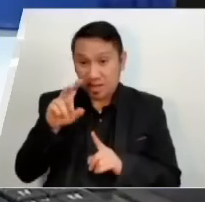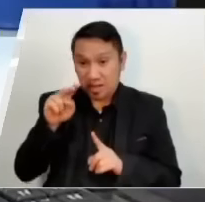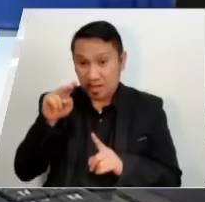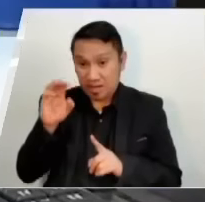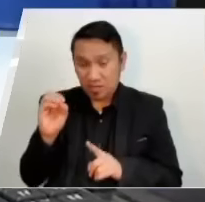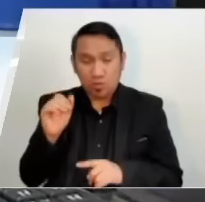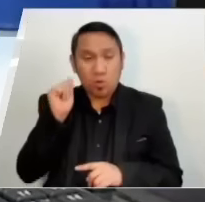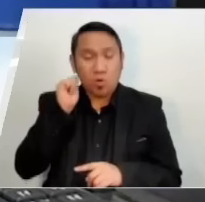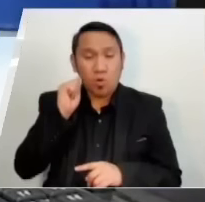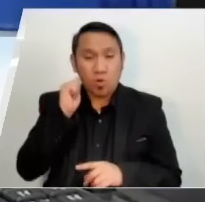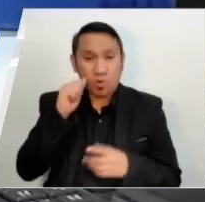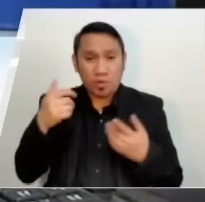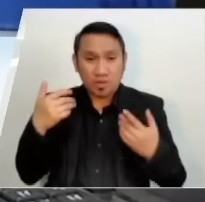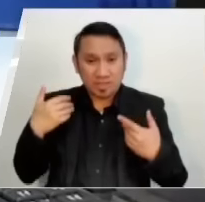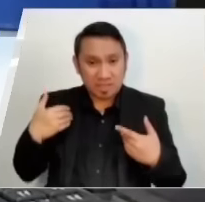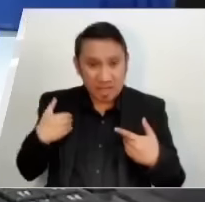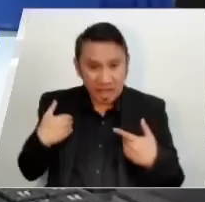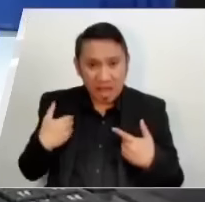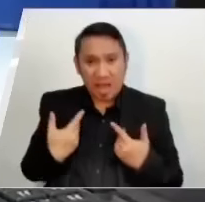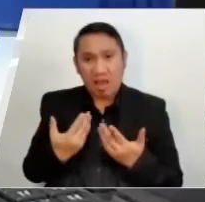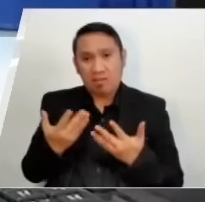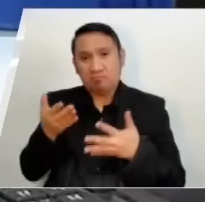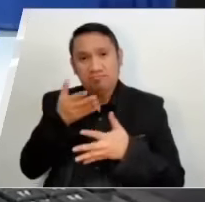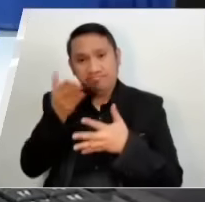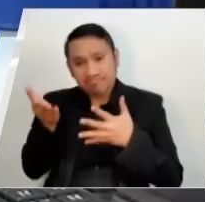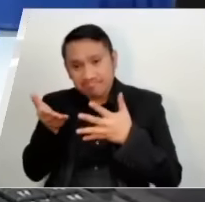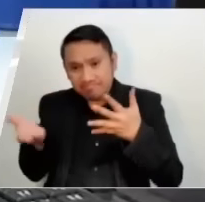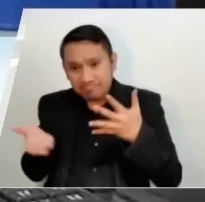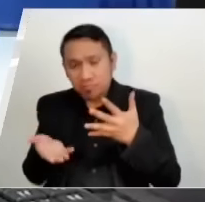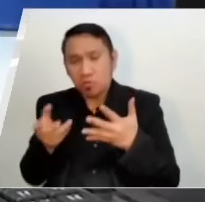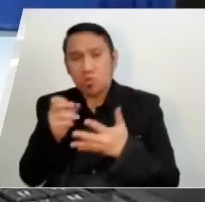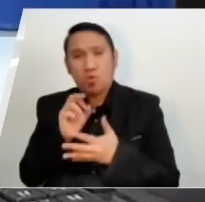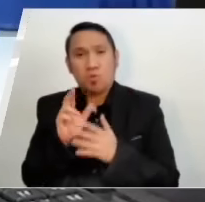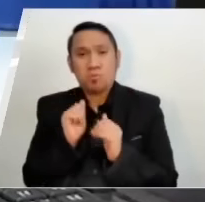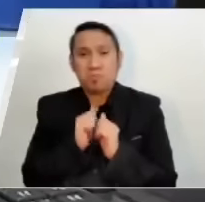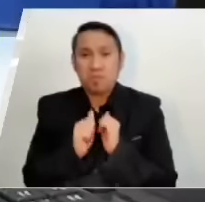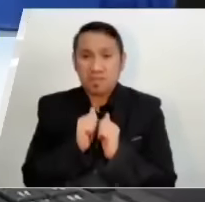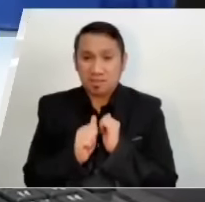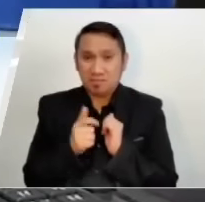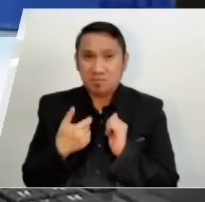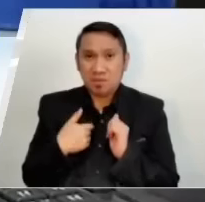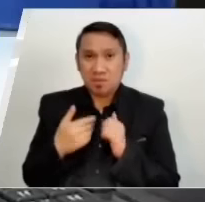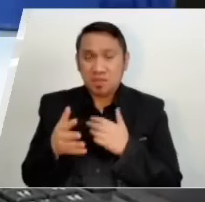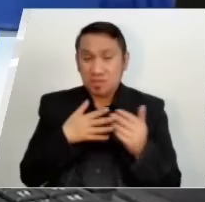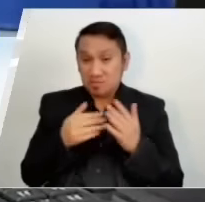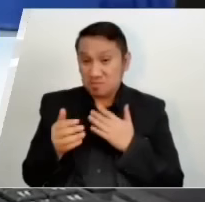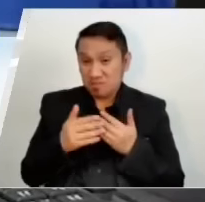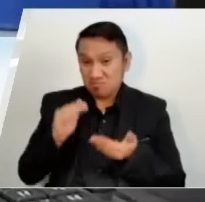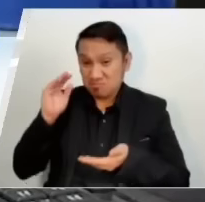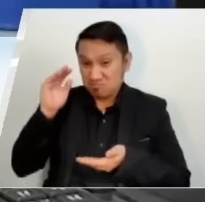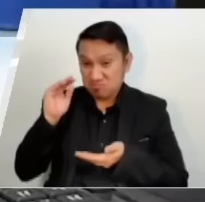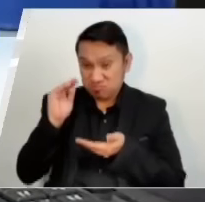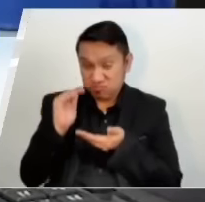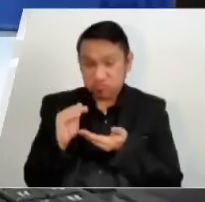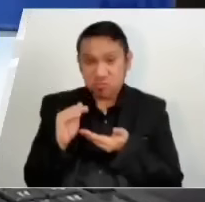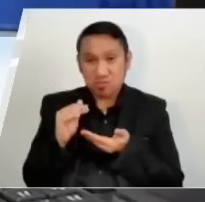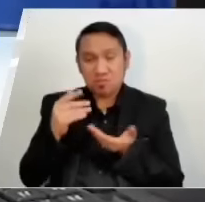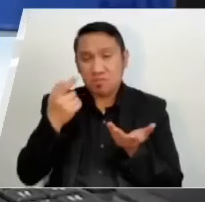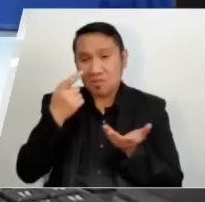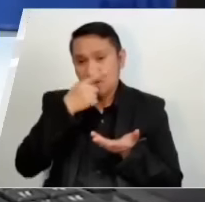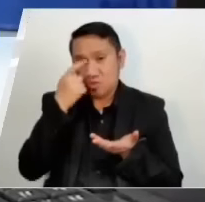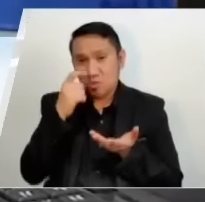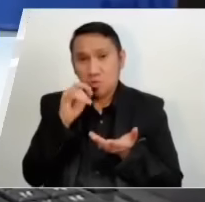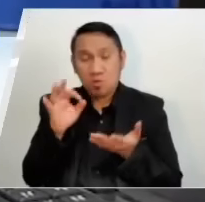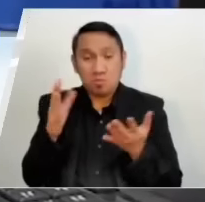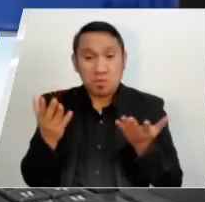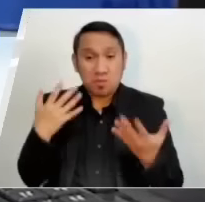lag effect ang El Nino sa atin. So ibig sabihin, although pababa na yung El Nino at nagkaroon tayo ng strong mature El Nino, ngayon